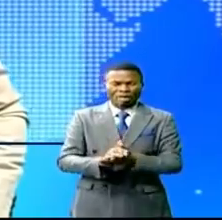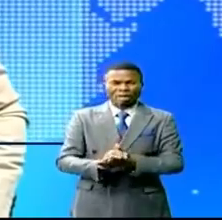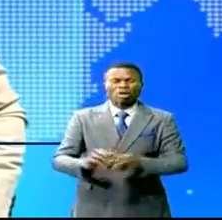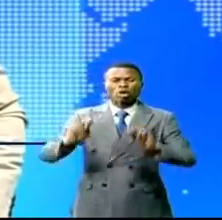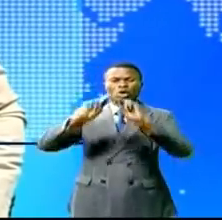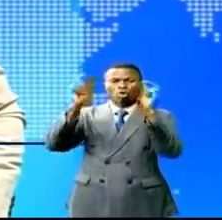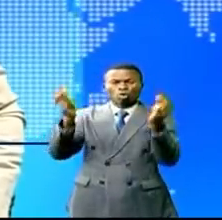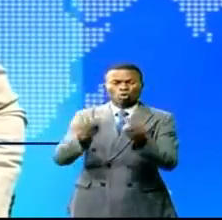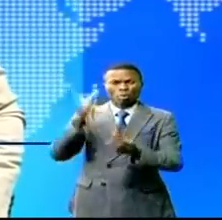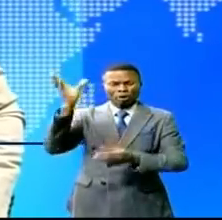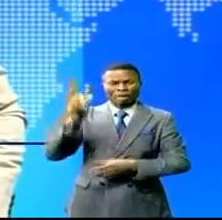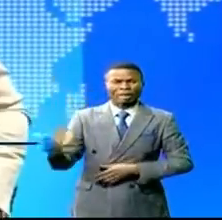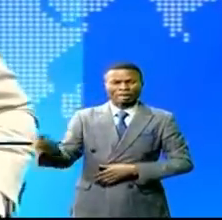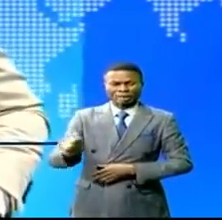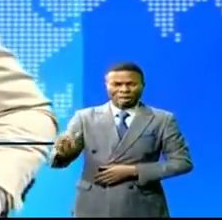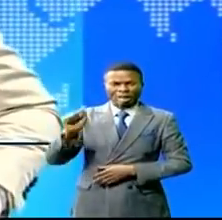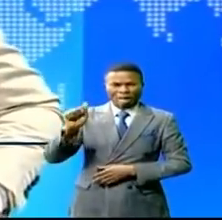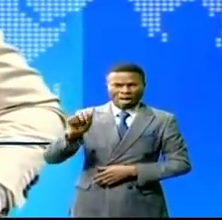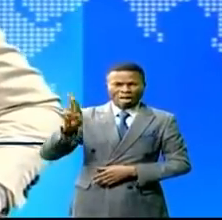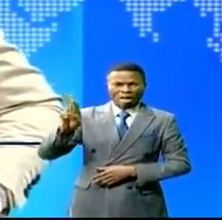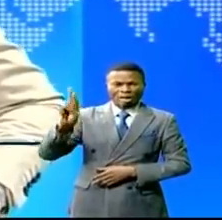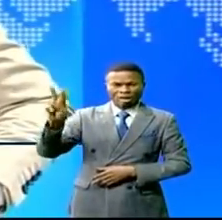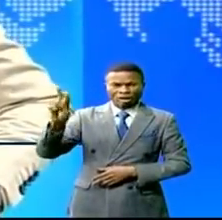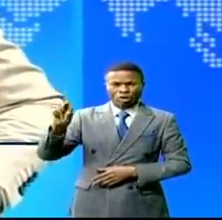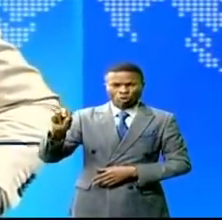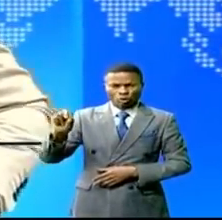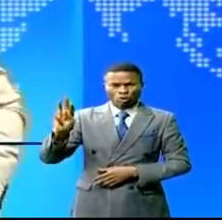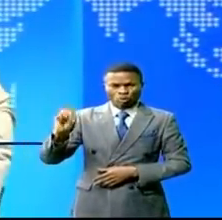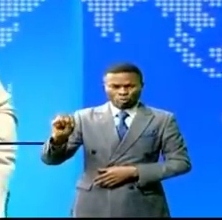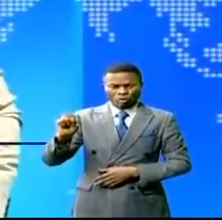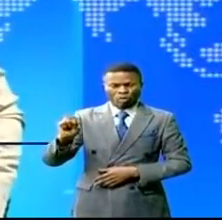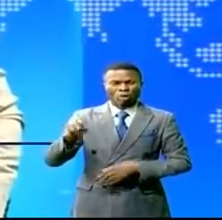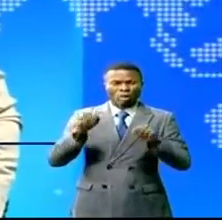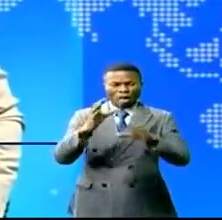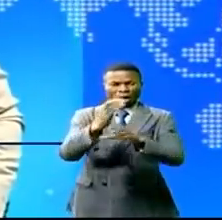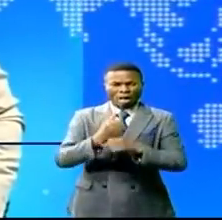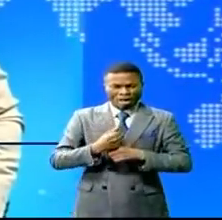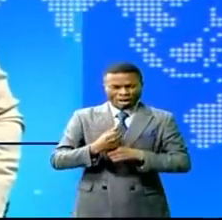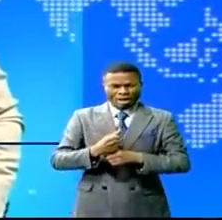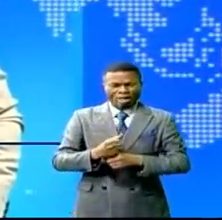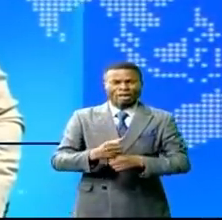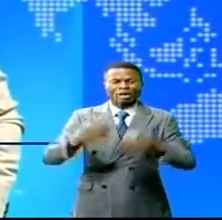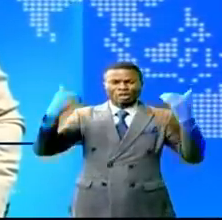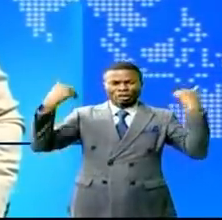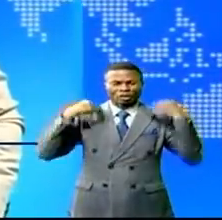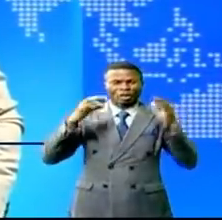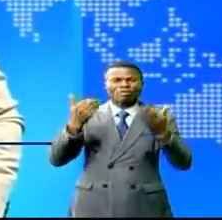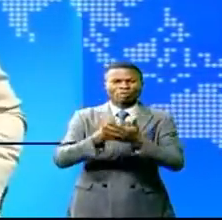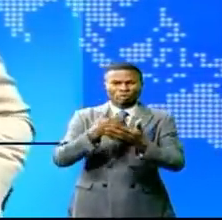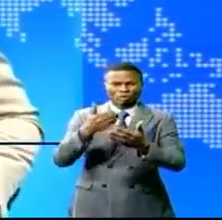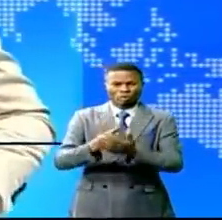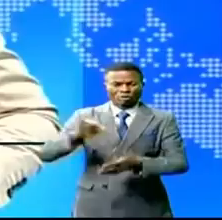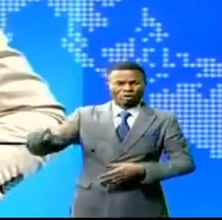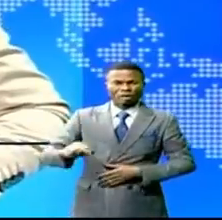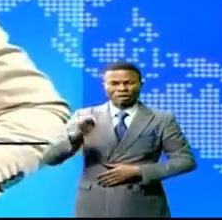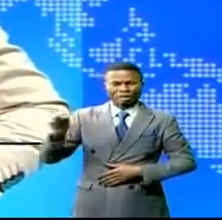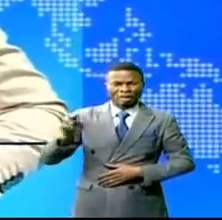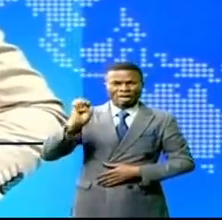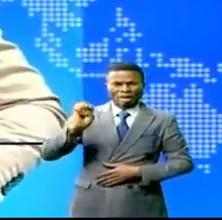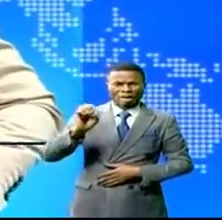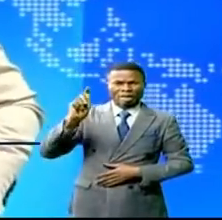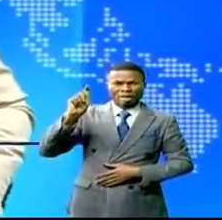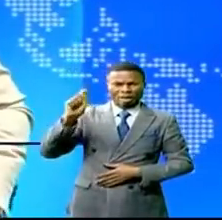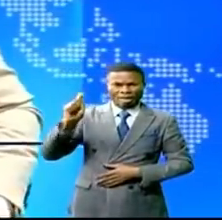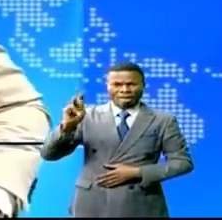resort en territoire d'aru province de l'ituri qui vient finalement d'avoir un responsable jean et toumba est l'ennemi